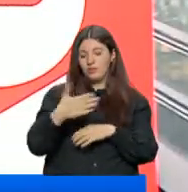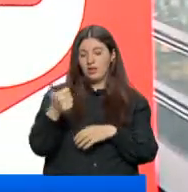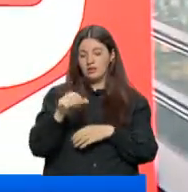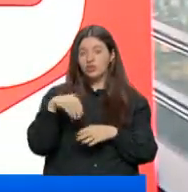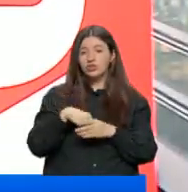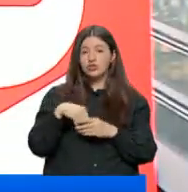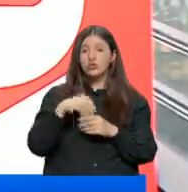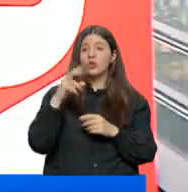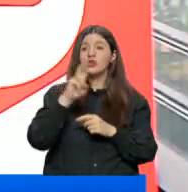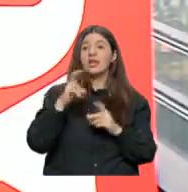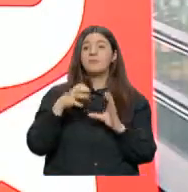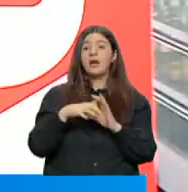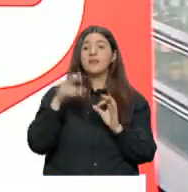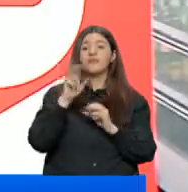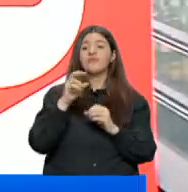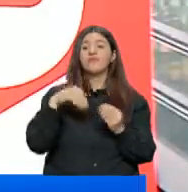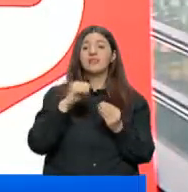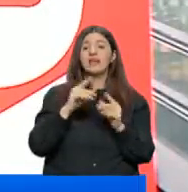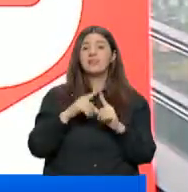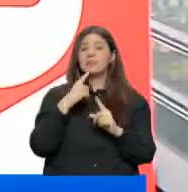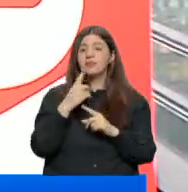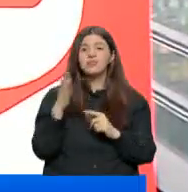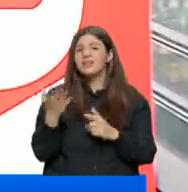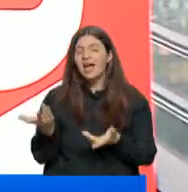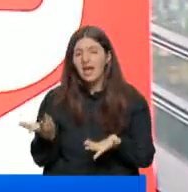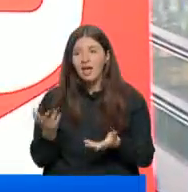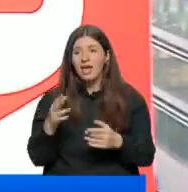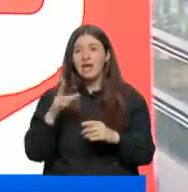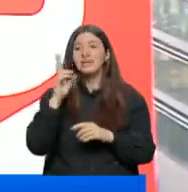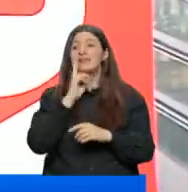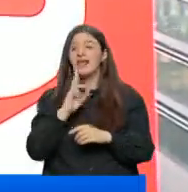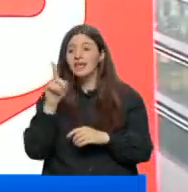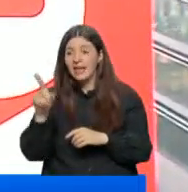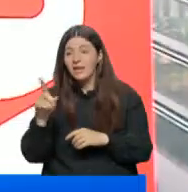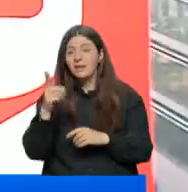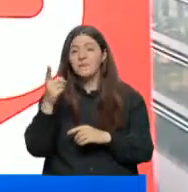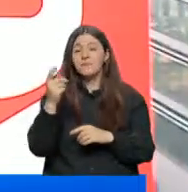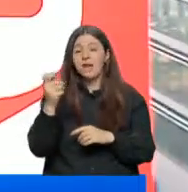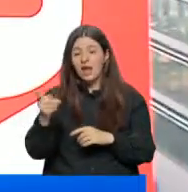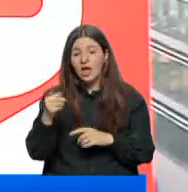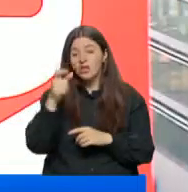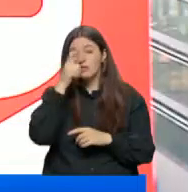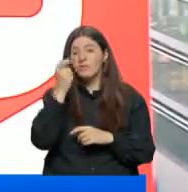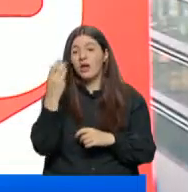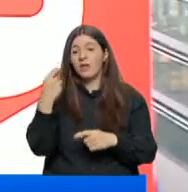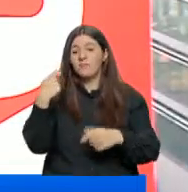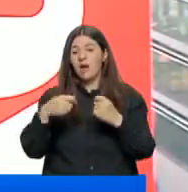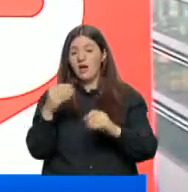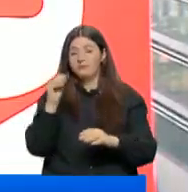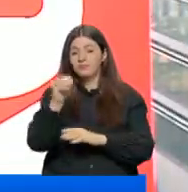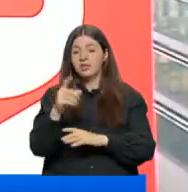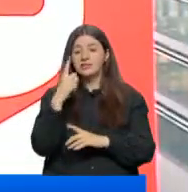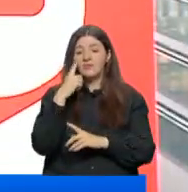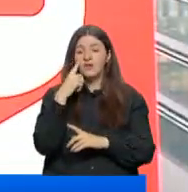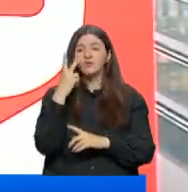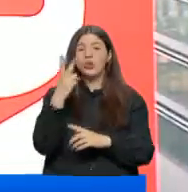için kur korumalı mevduat dedikleri, nedir kur korumalı mevduat? Zenginlerin paralarını Türk parası olarak bankaya yatırdıklarında